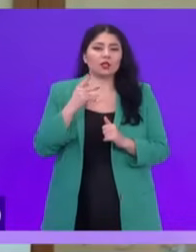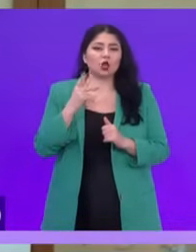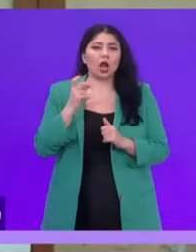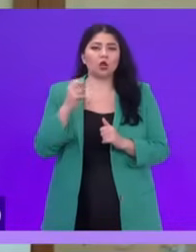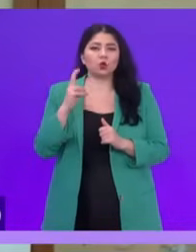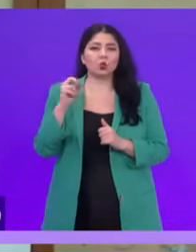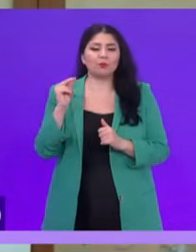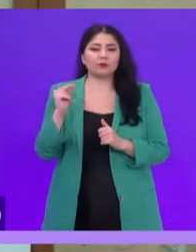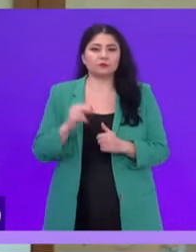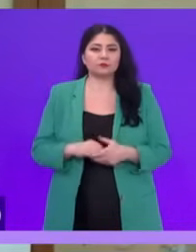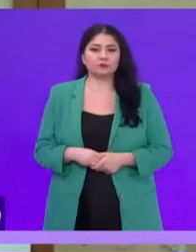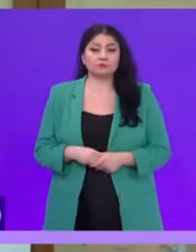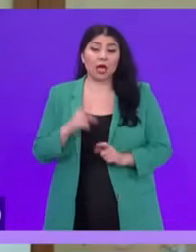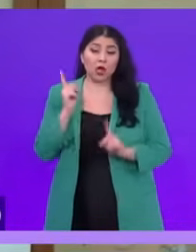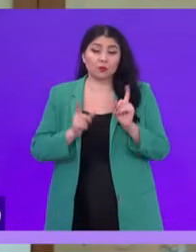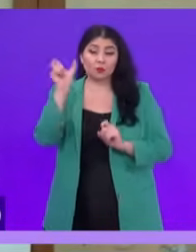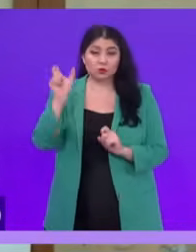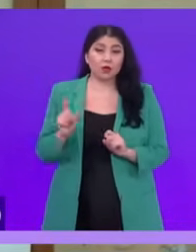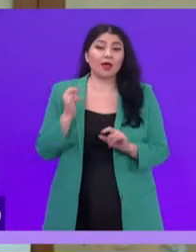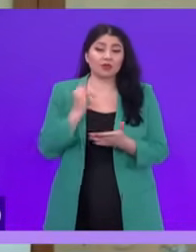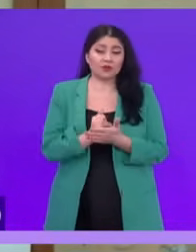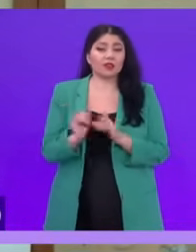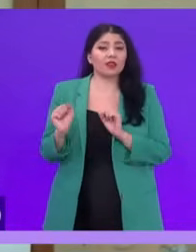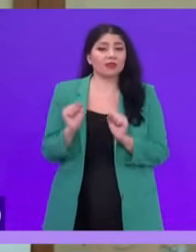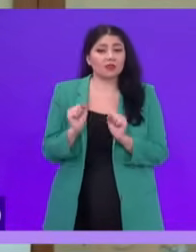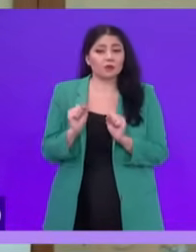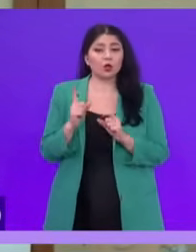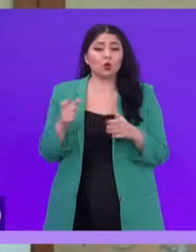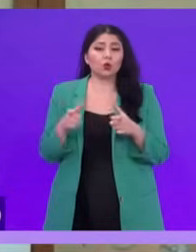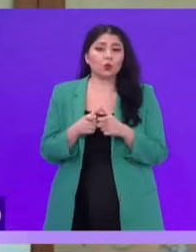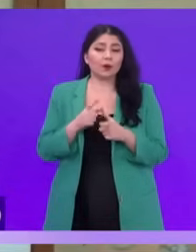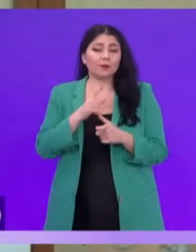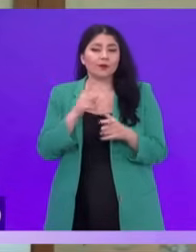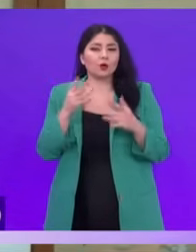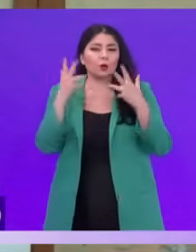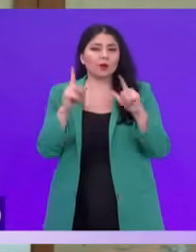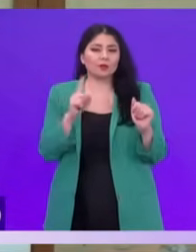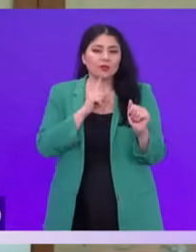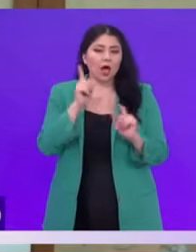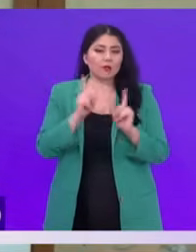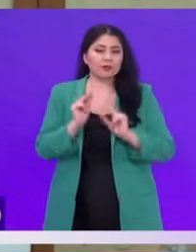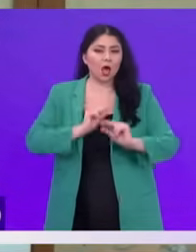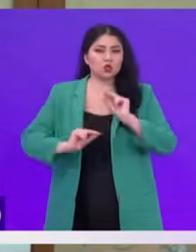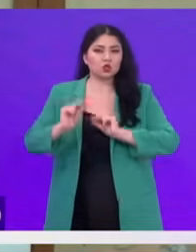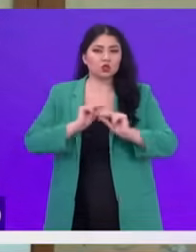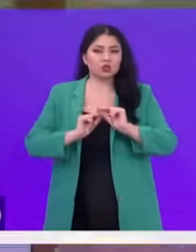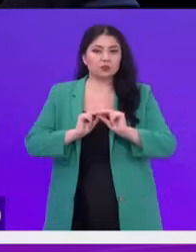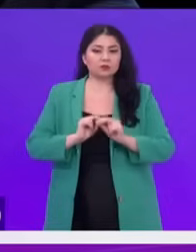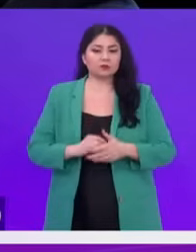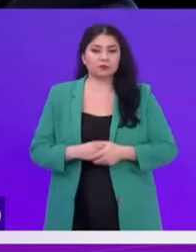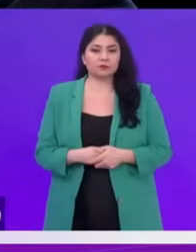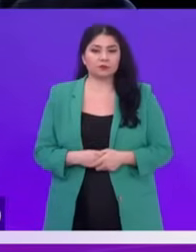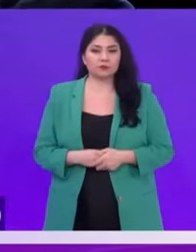Cert e că se tem anumiți oameni, se tem grupuri minoritare. Am văzut asociații sau curente